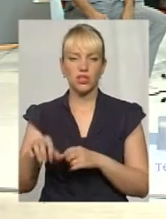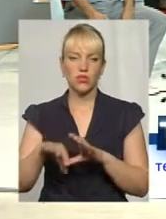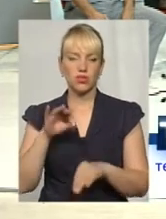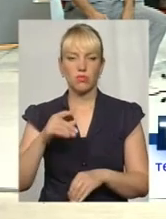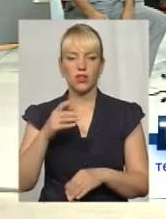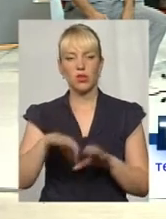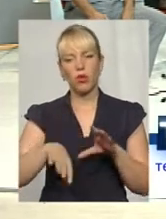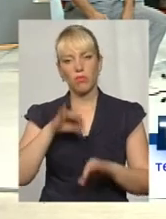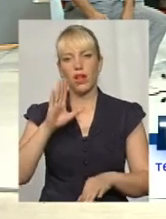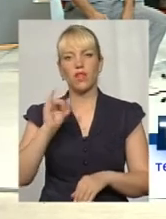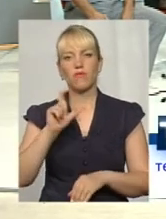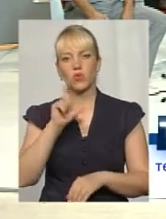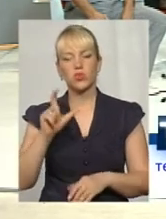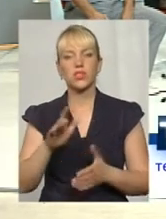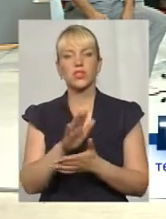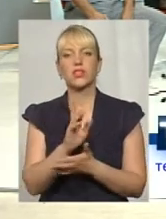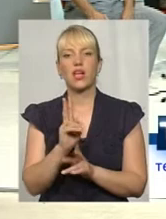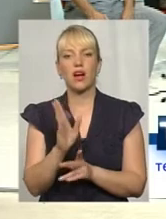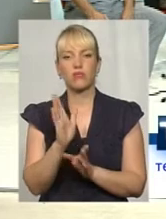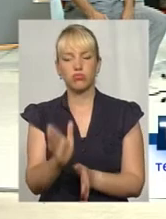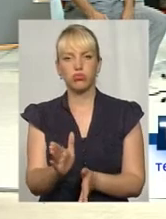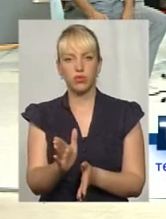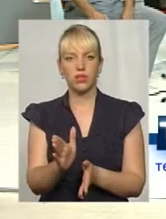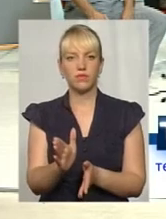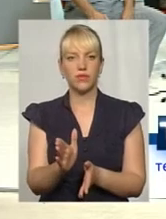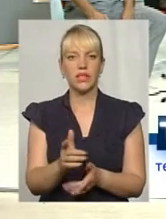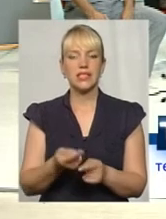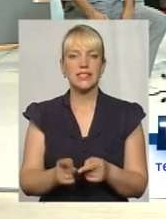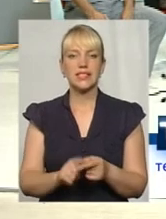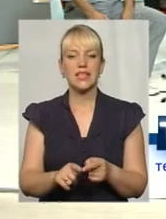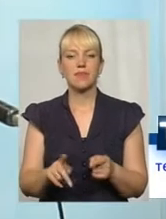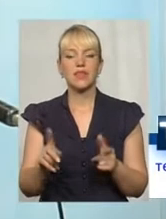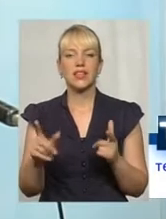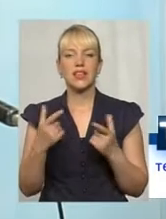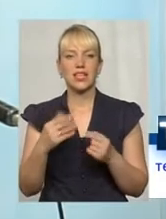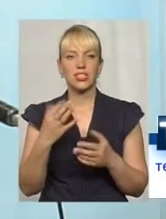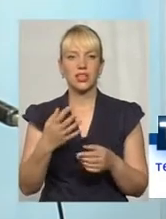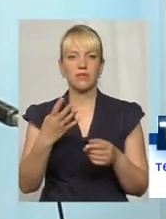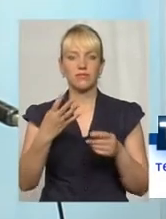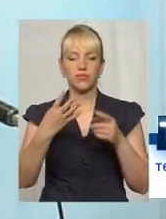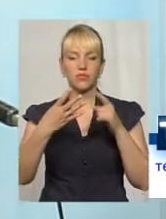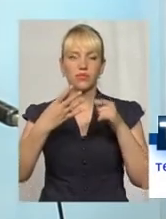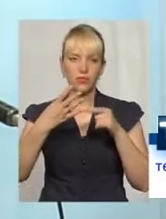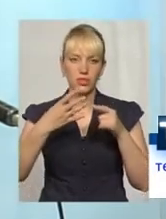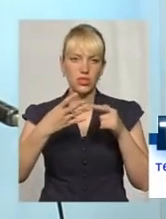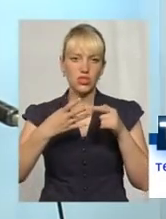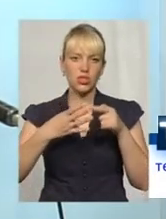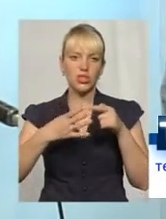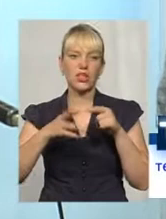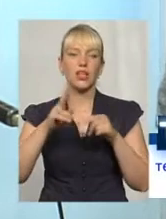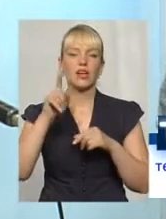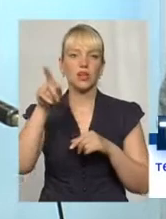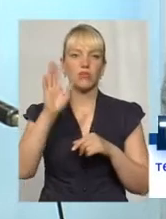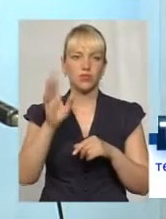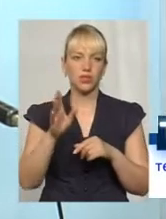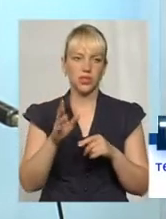вуз. Як буде з тим, де вона ще, 5-4 решта вузу, яким чином там буде